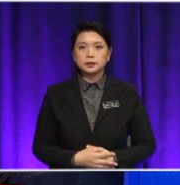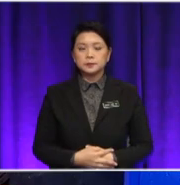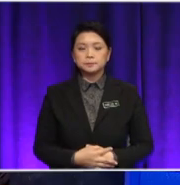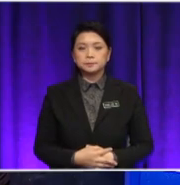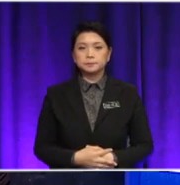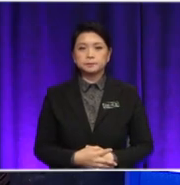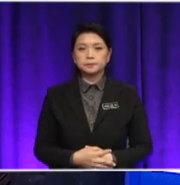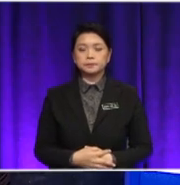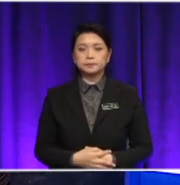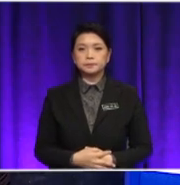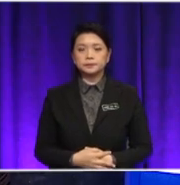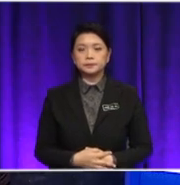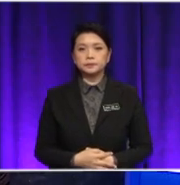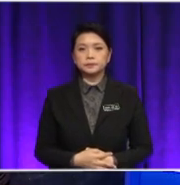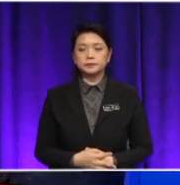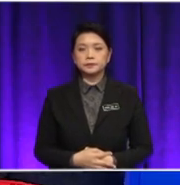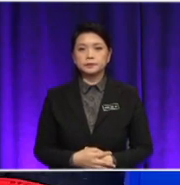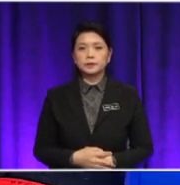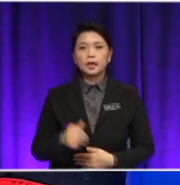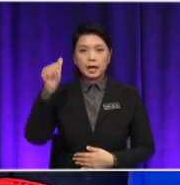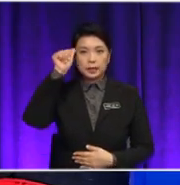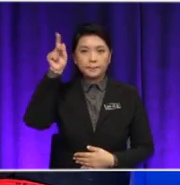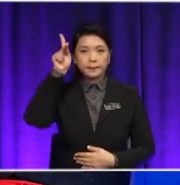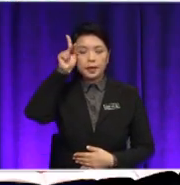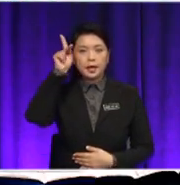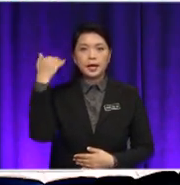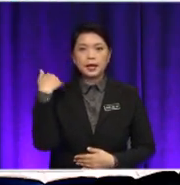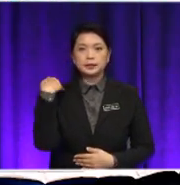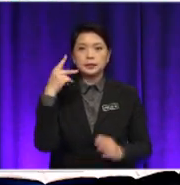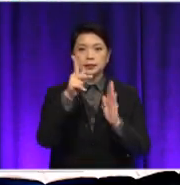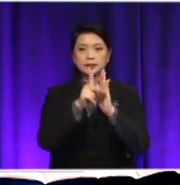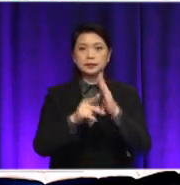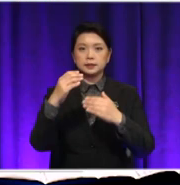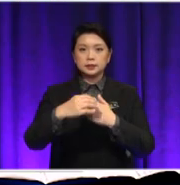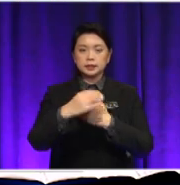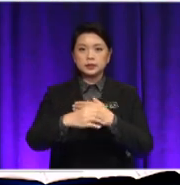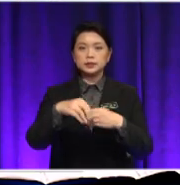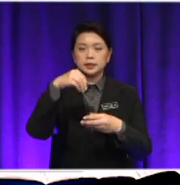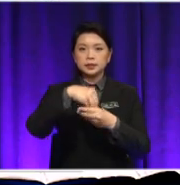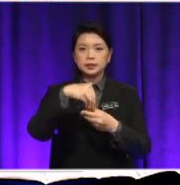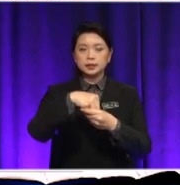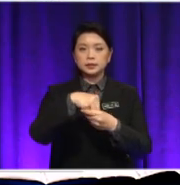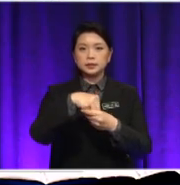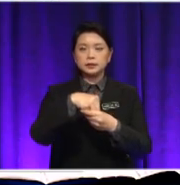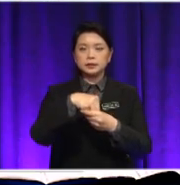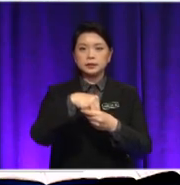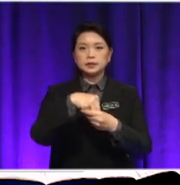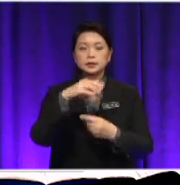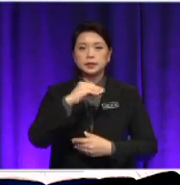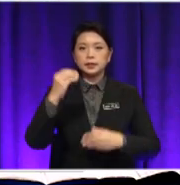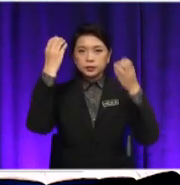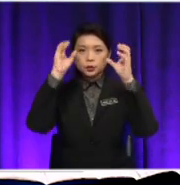Nampaknya kamu kecederaan dalam ni. Tisu halus. Cikgu, saya rasa cikgu dah boleh tunjuk, dah kongsikan dekat murid sekarang